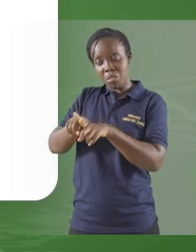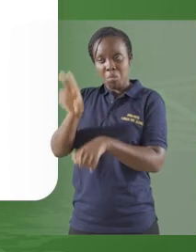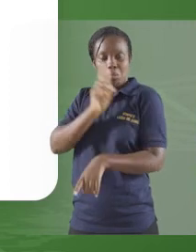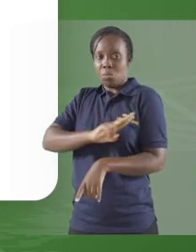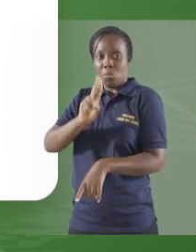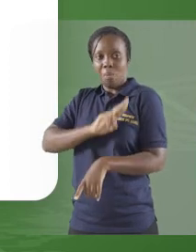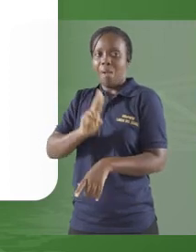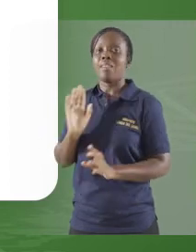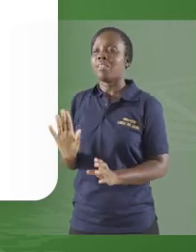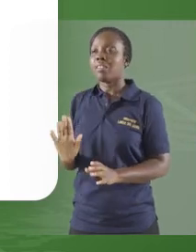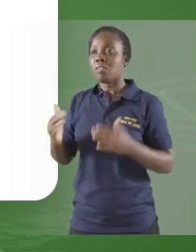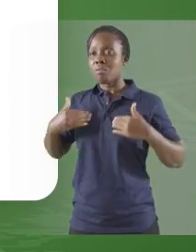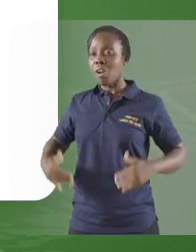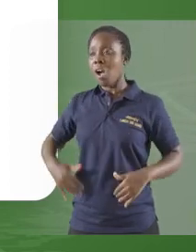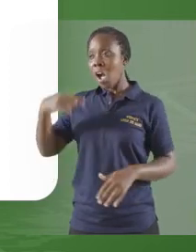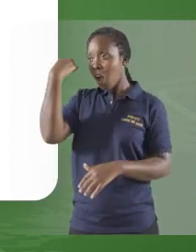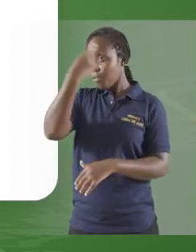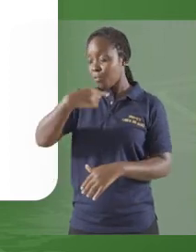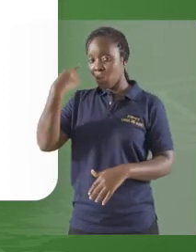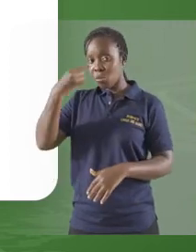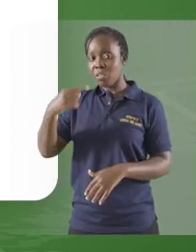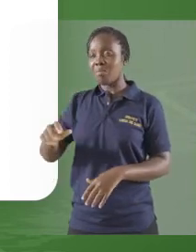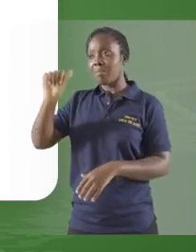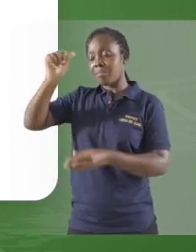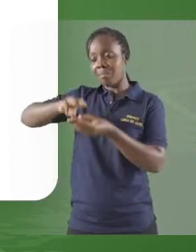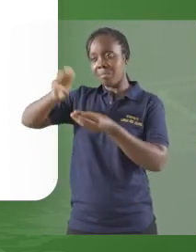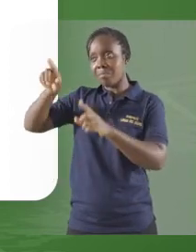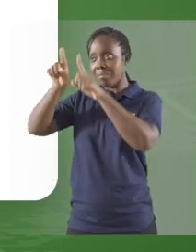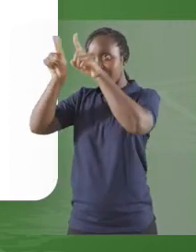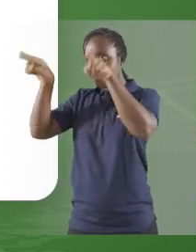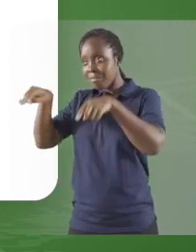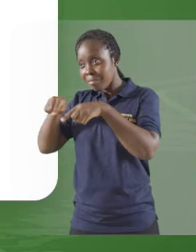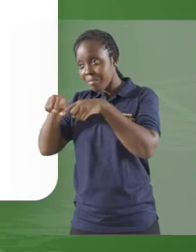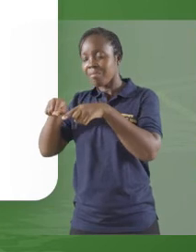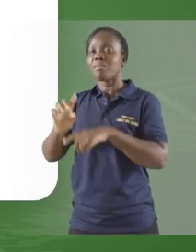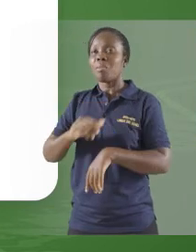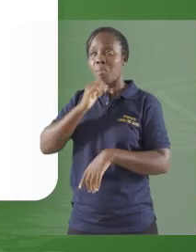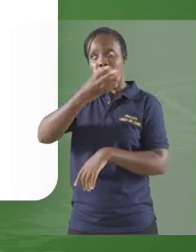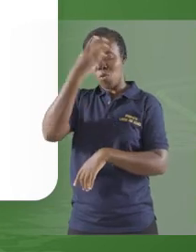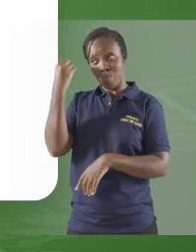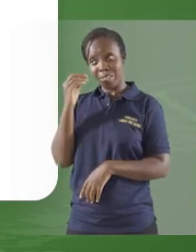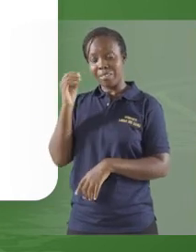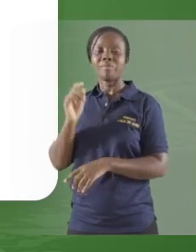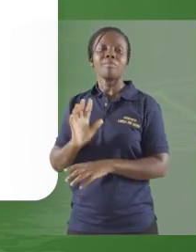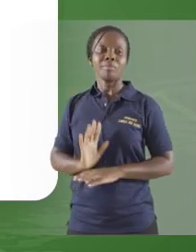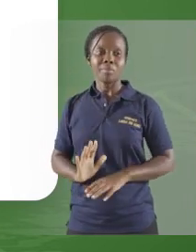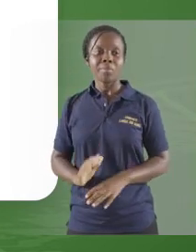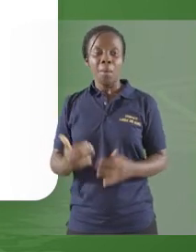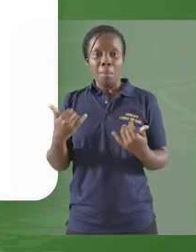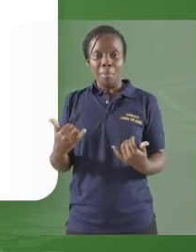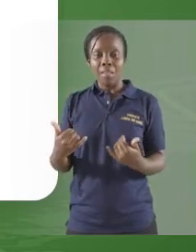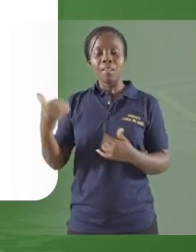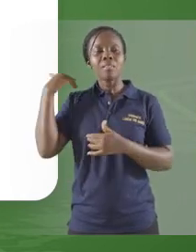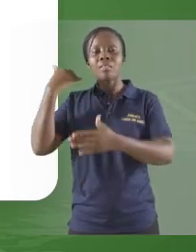Son phénotype est grand A également, entre crochets. En ce qui concerne les génotypes,